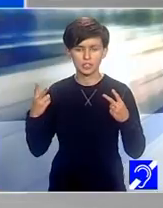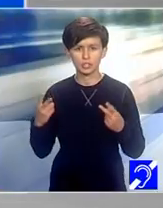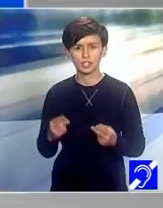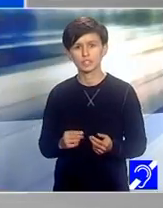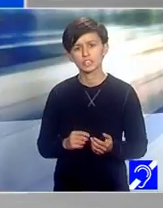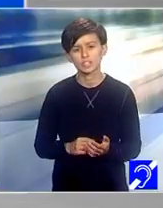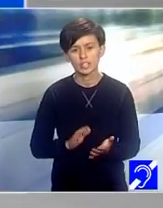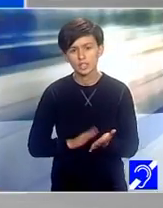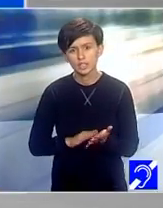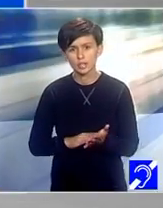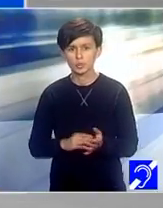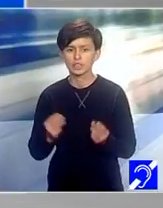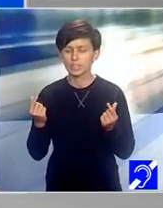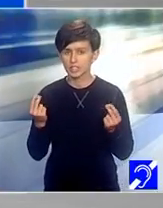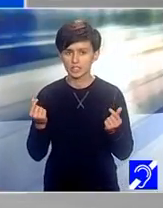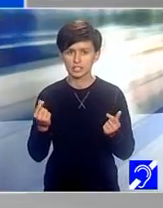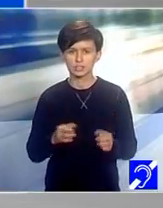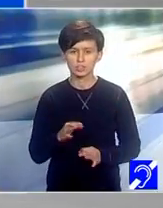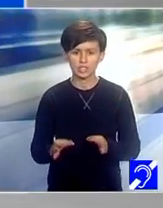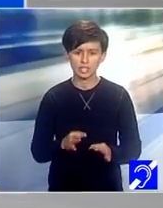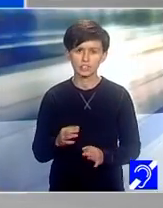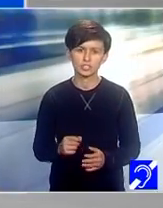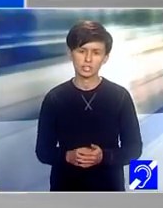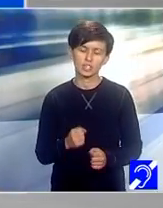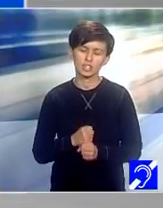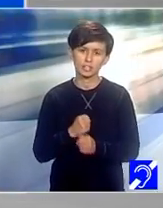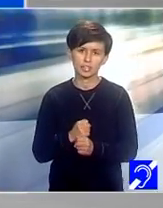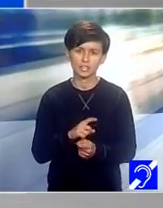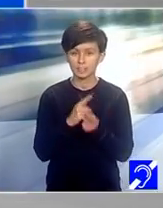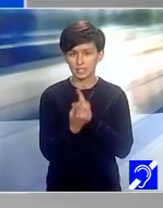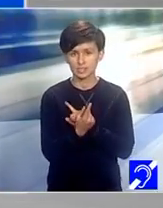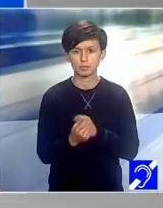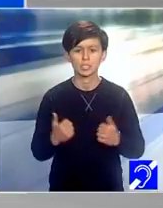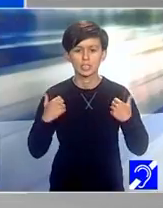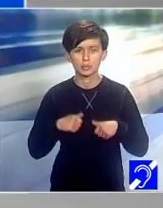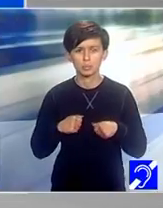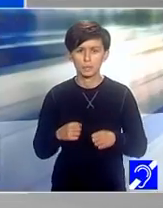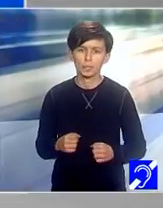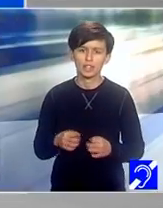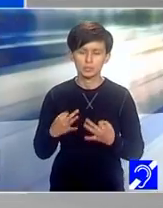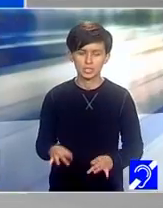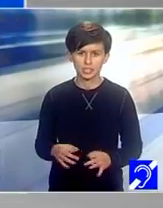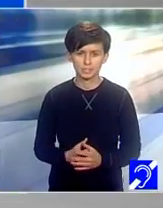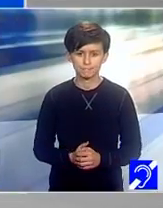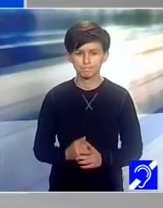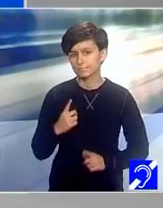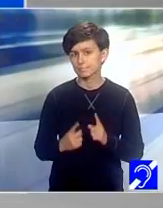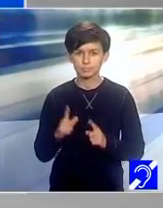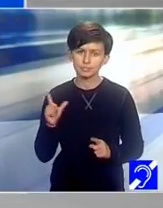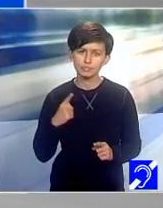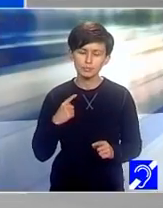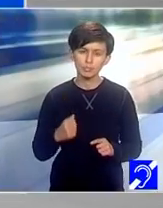le reinterpreteze și să le includă în ținute vestimentare contemporane. Ei bine, dacă nu vom fi